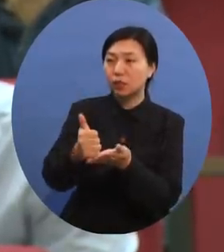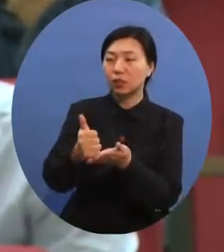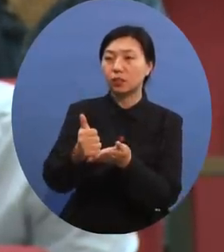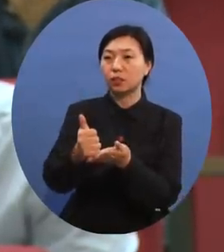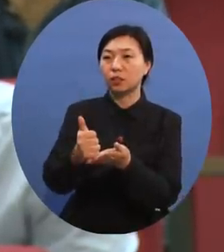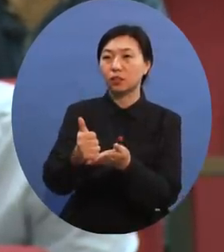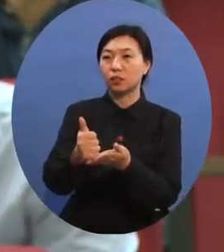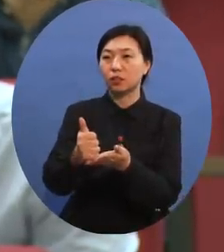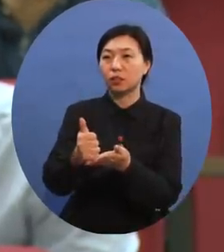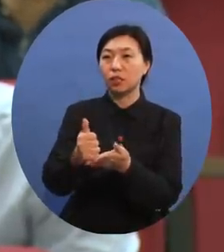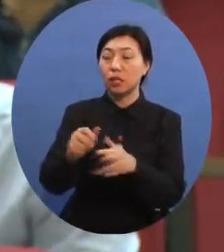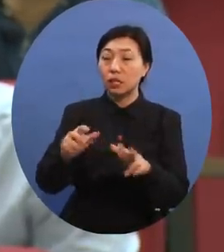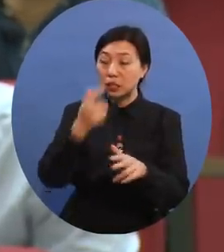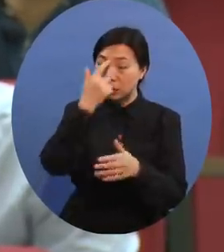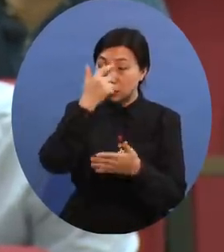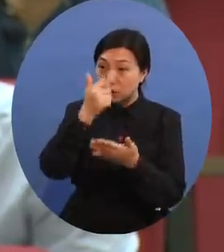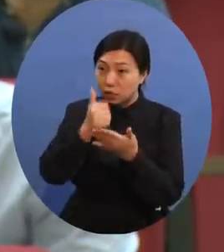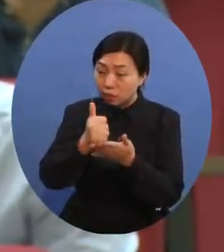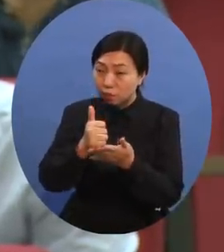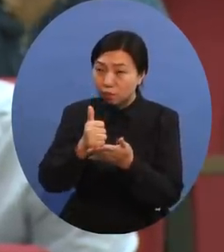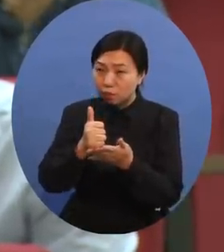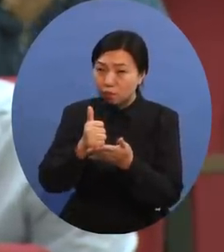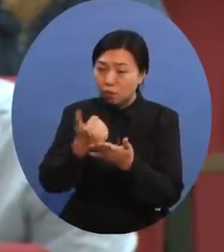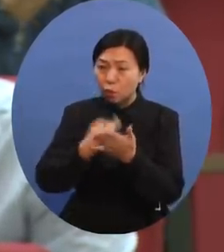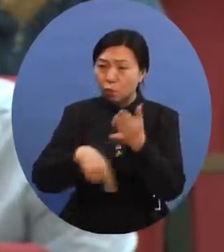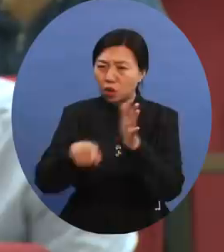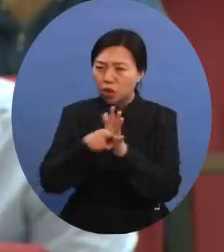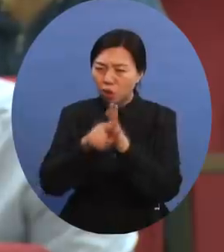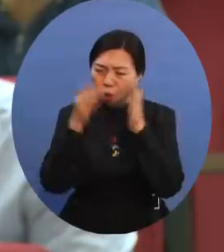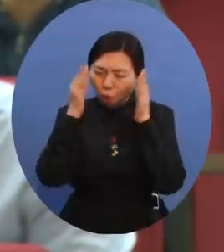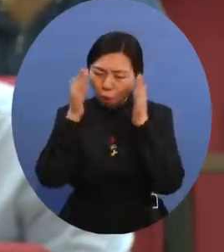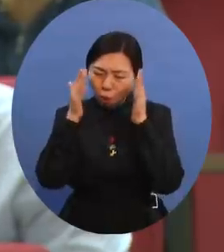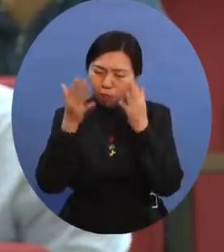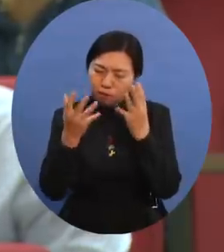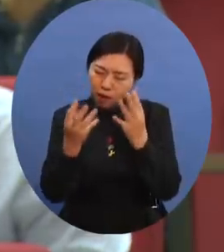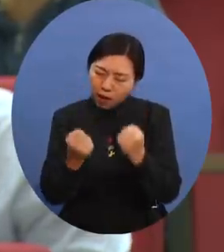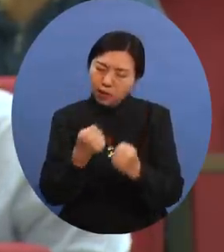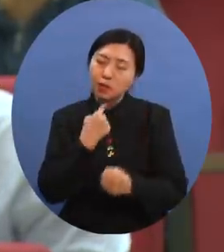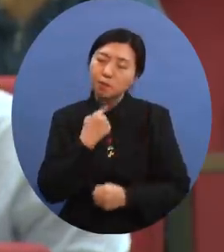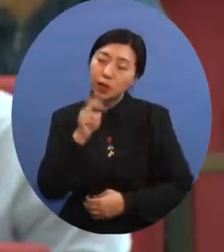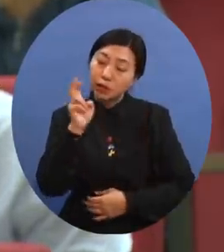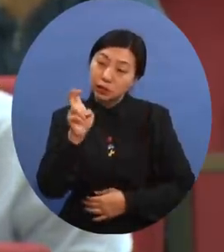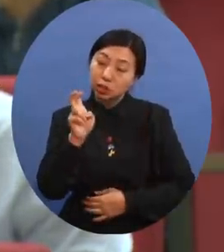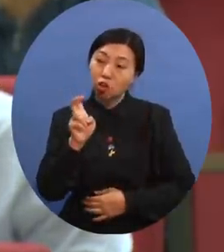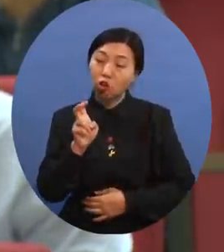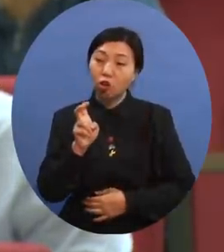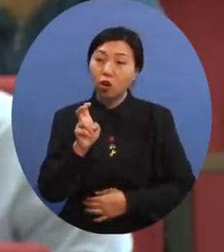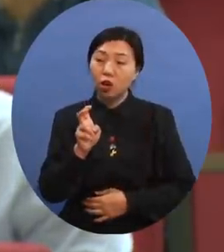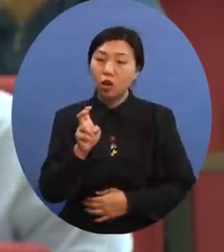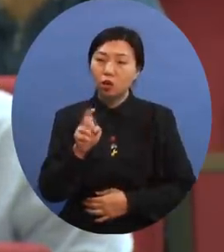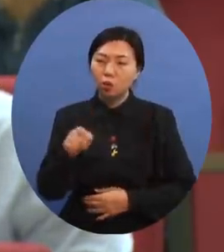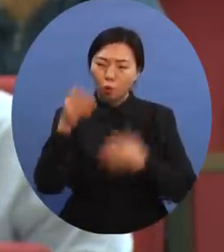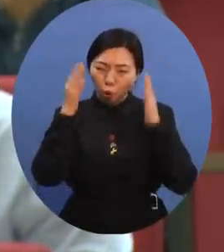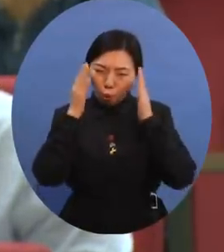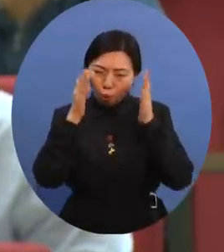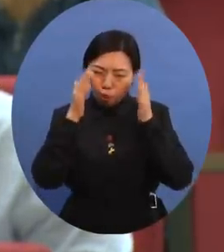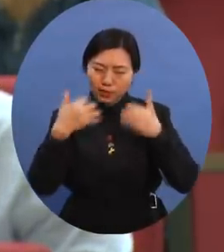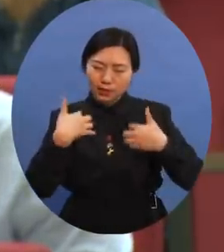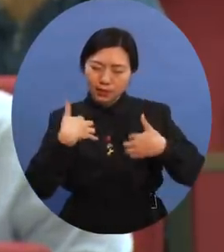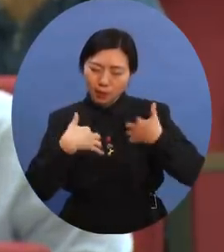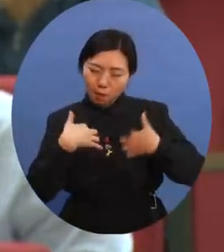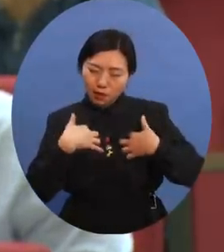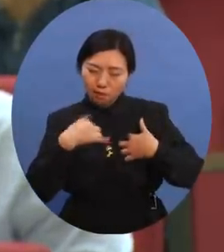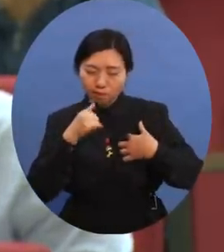스님께서는 스님이 되시기 위해 뭐 많은 공부를 하셨을 것 같은데, 스님은 어떻게 그런 공부에